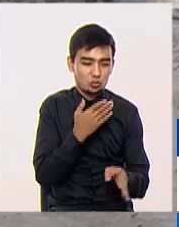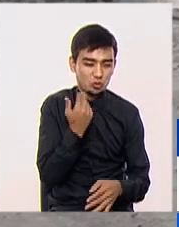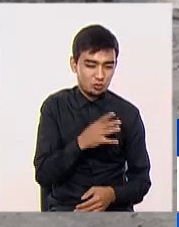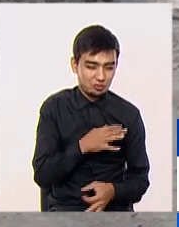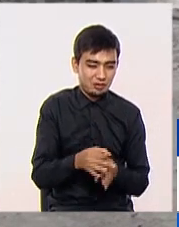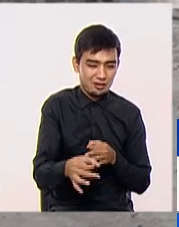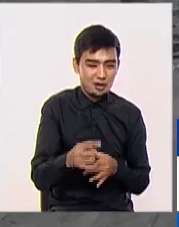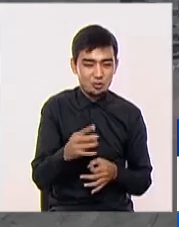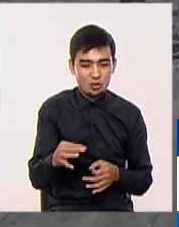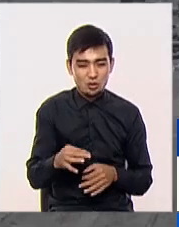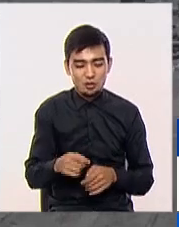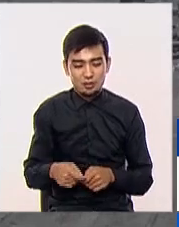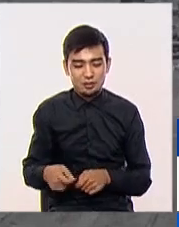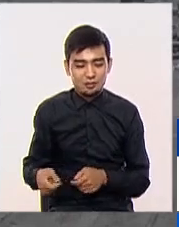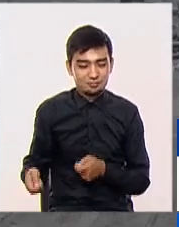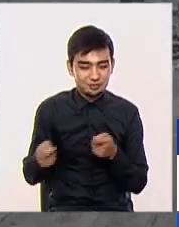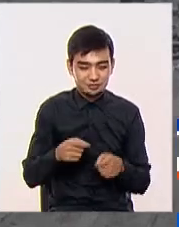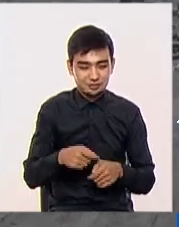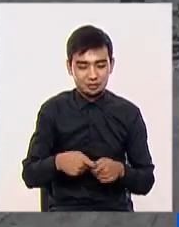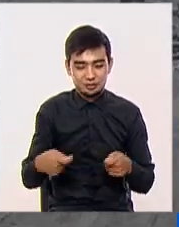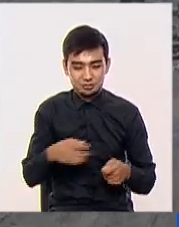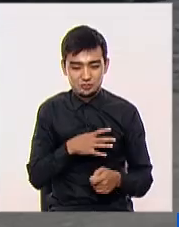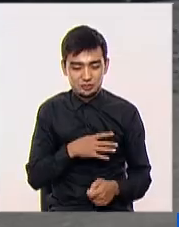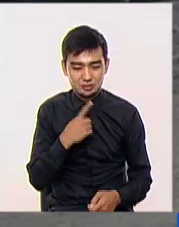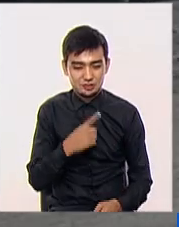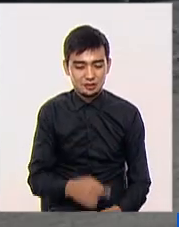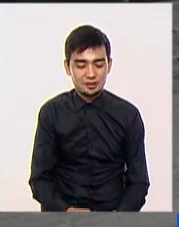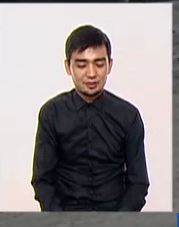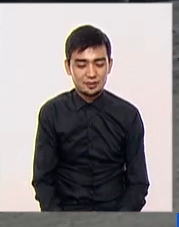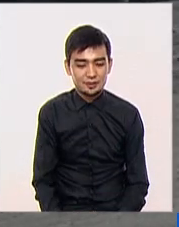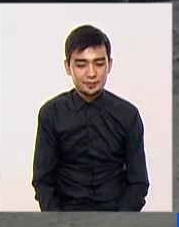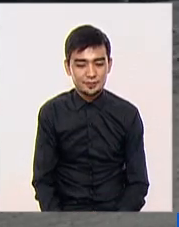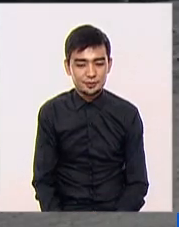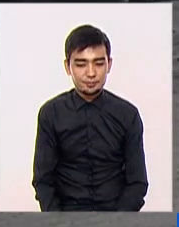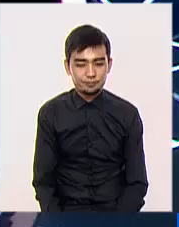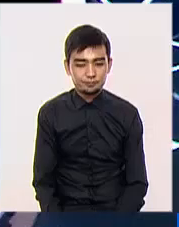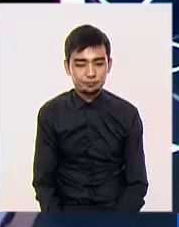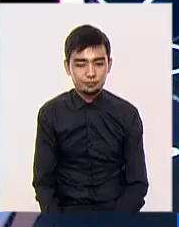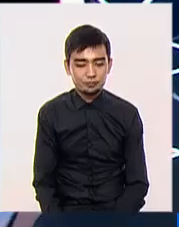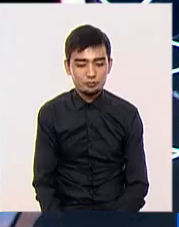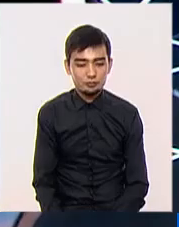поставки задерживаются. Людмила Батюшкина, Ирина Нинашева, Информбюро, Карагандинская область.